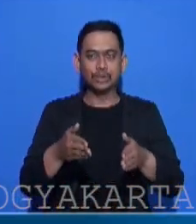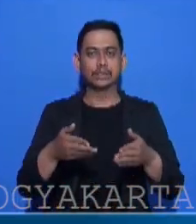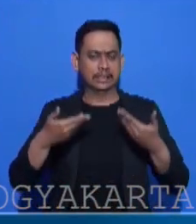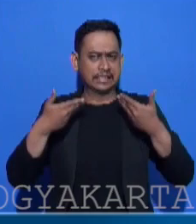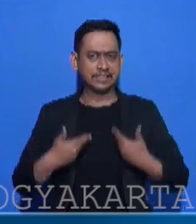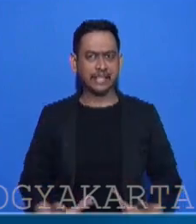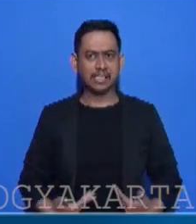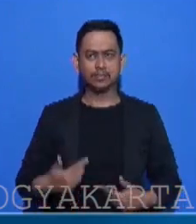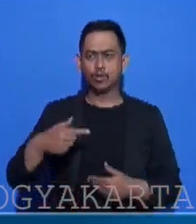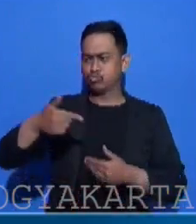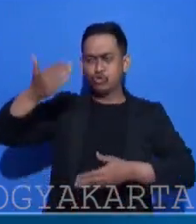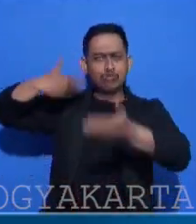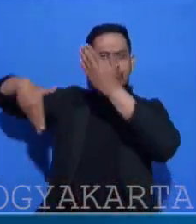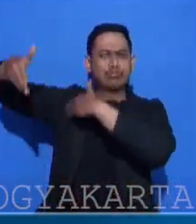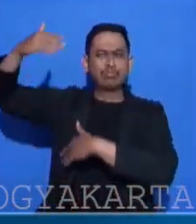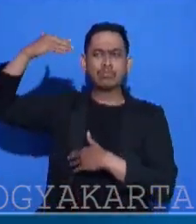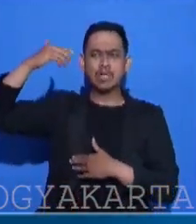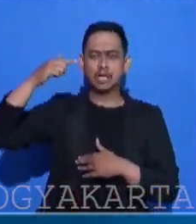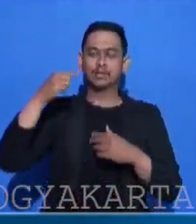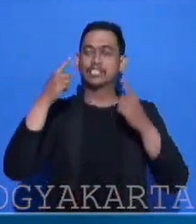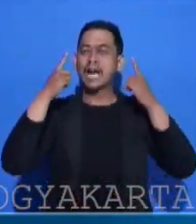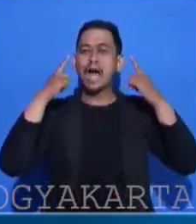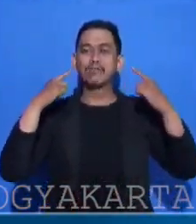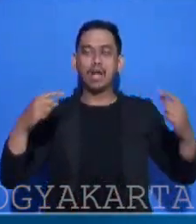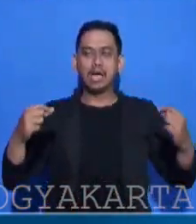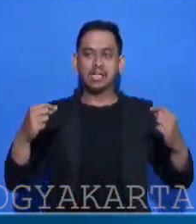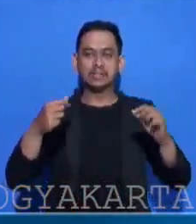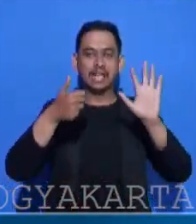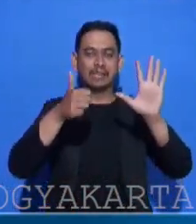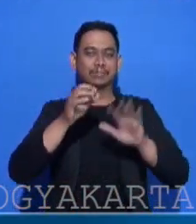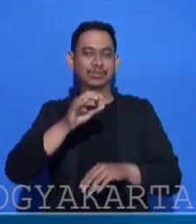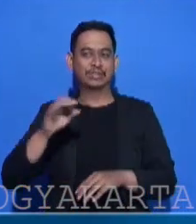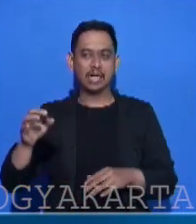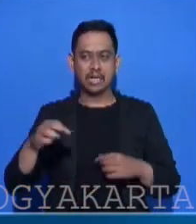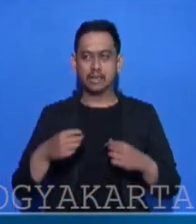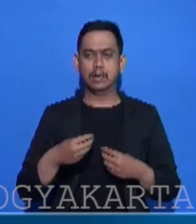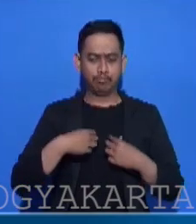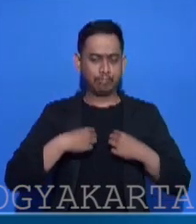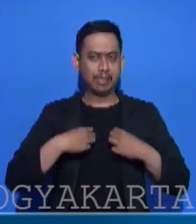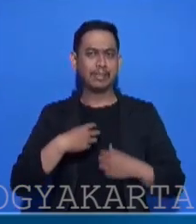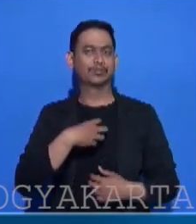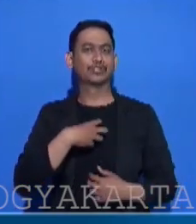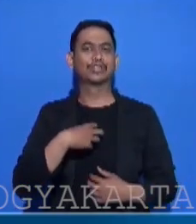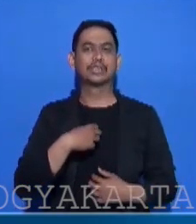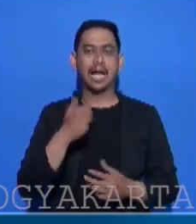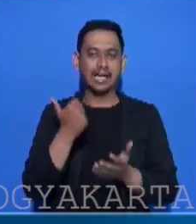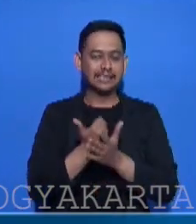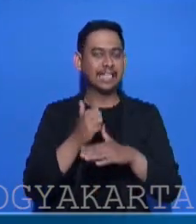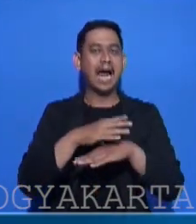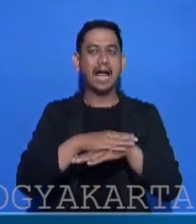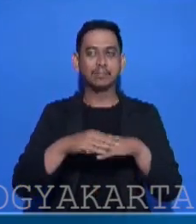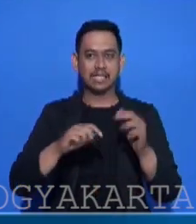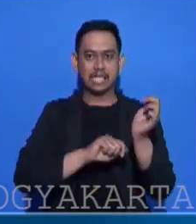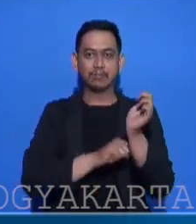sudah dikenakan wanita Jawa sebelum tahun 1600-an ini menyimpan makna khusus seperti nilai kepatuhan, kehalusan, dan sikap